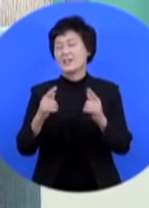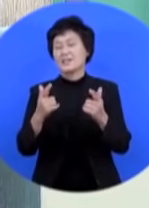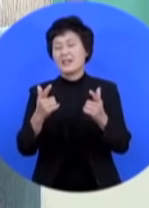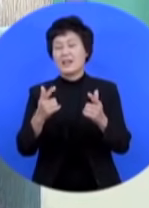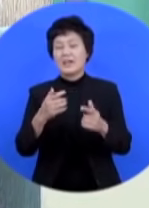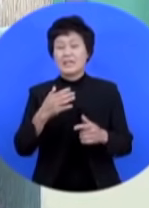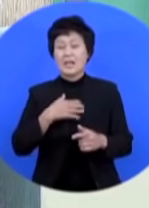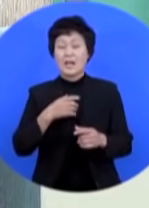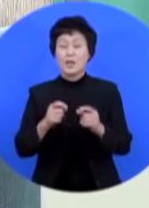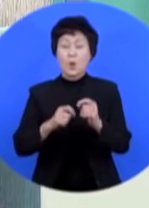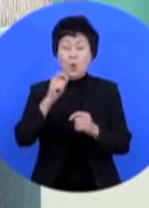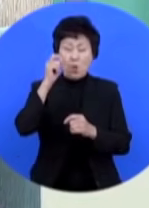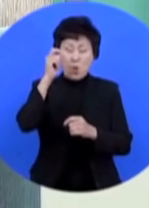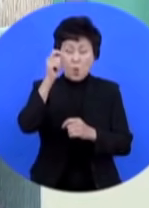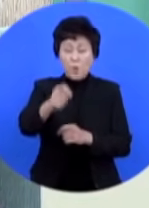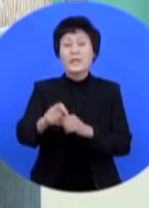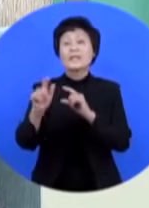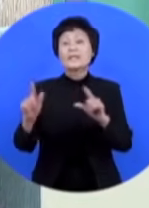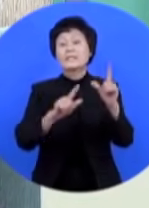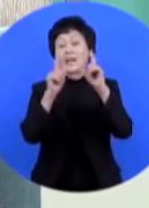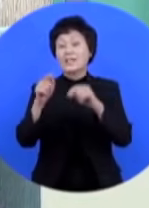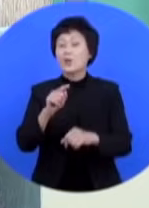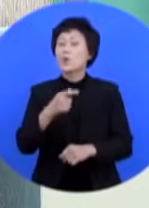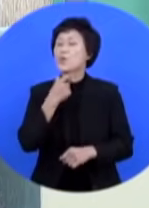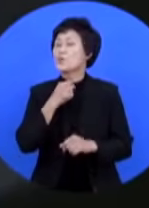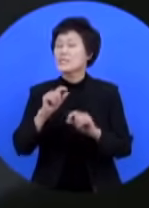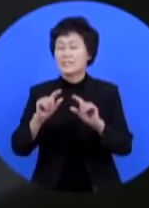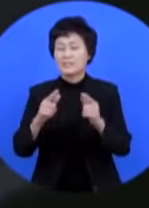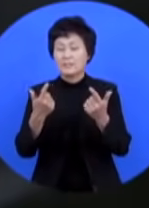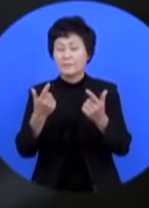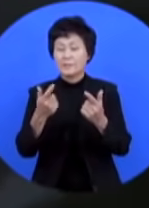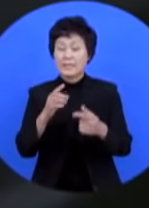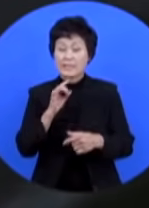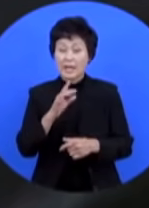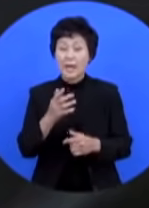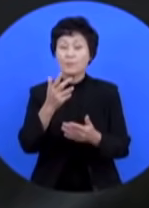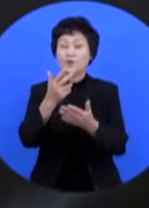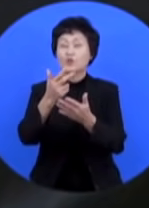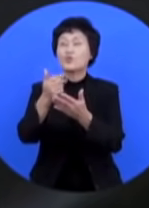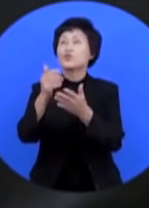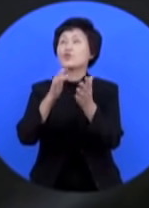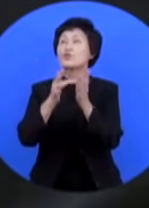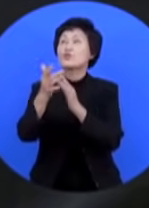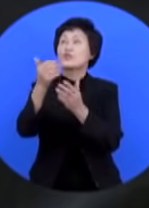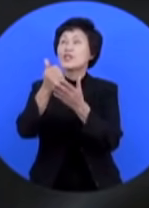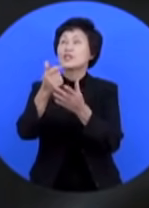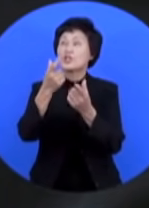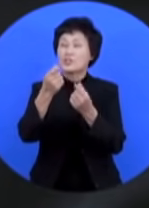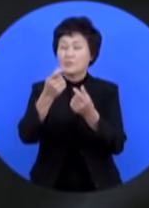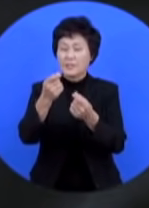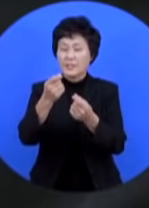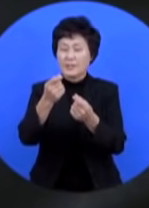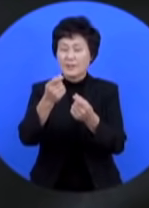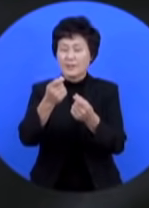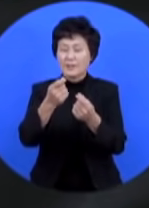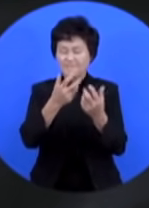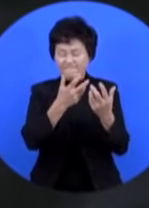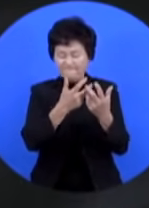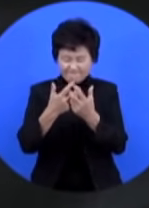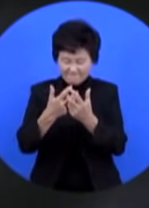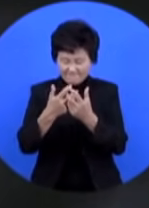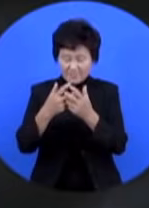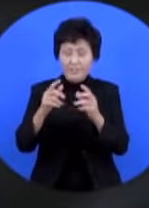저는 오래 사는 것을 원치 않습니다. 다만 주 예수님처럼 꽉 찬 삶을